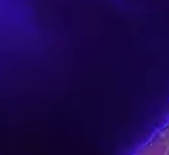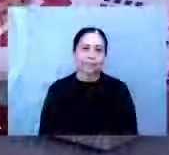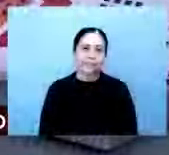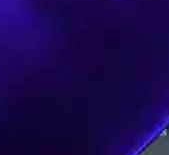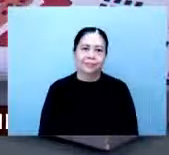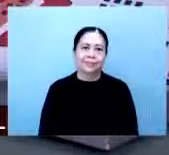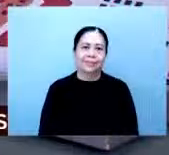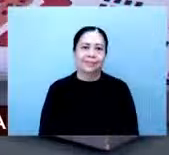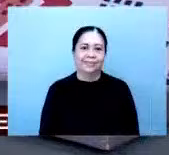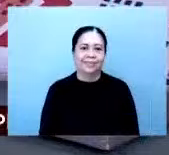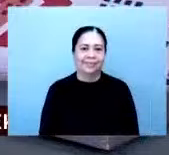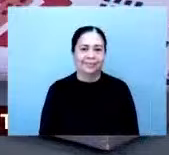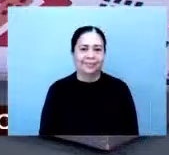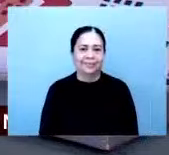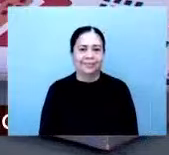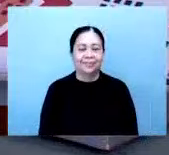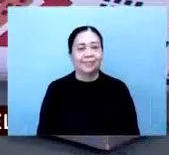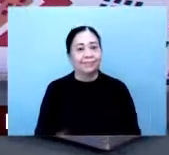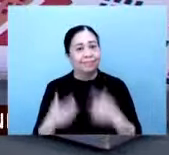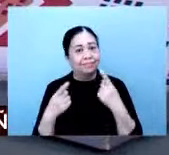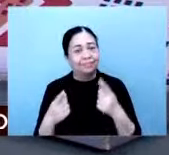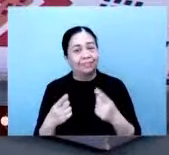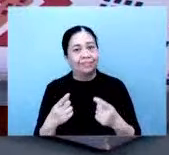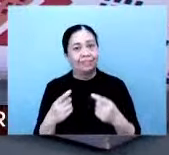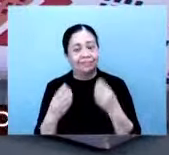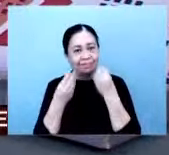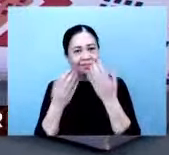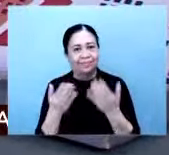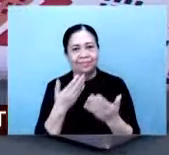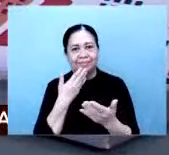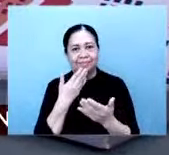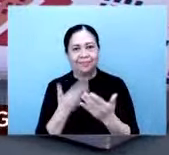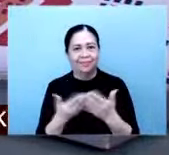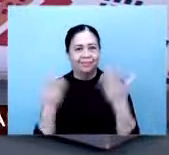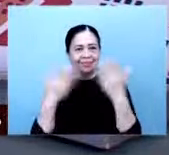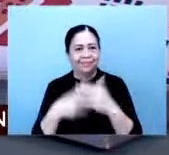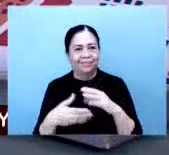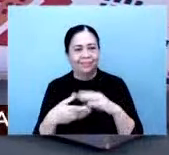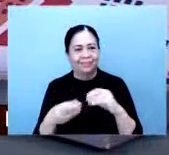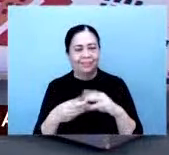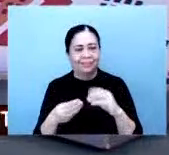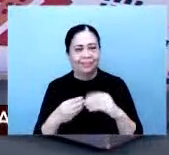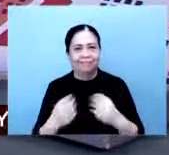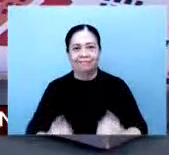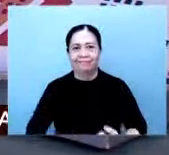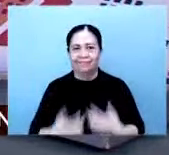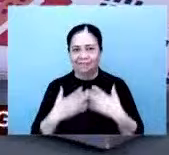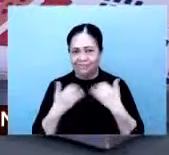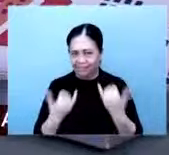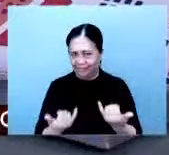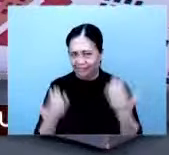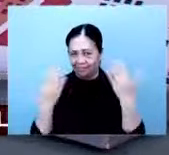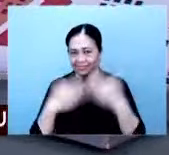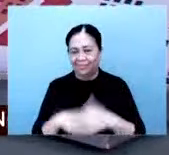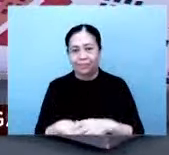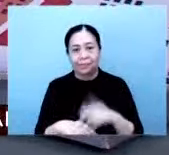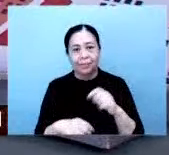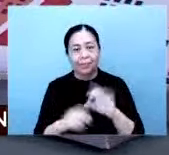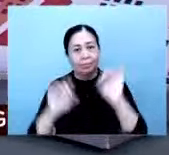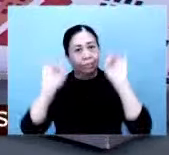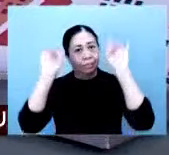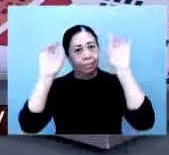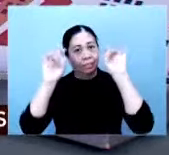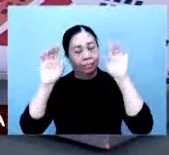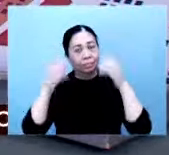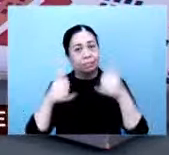kapatid at para naman sa ating pabaong pampa-good night kwento ng inspirasyon ang tampok natin ngayong gabi isang volleyball player ang